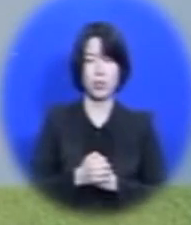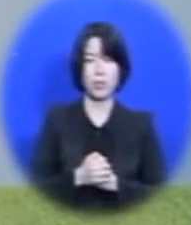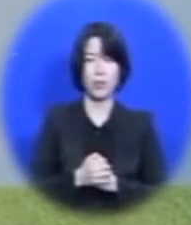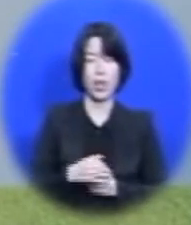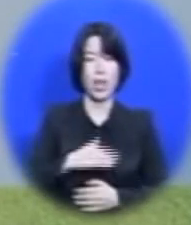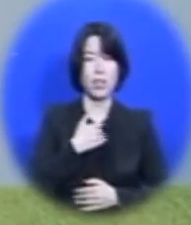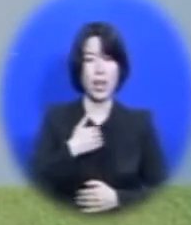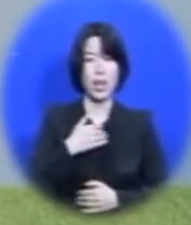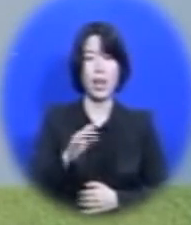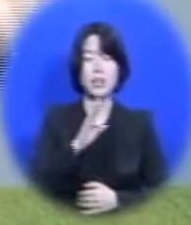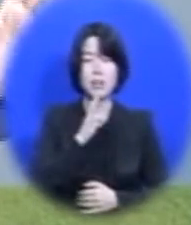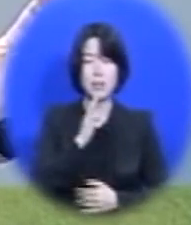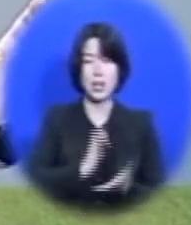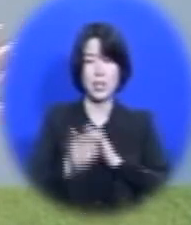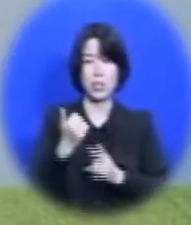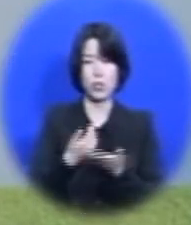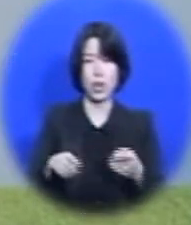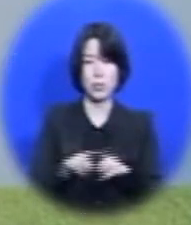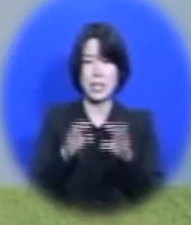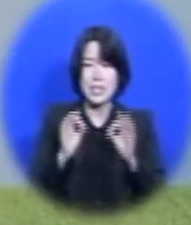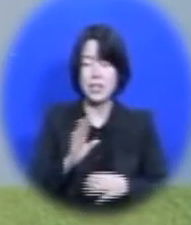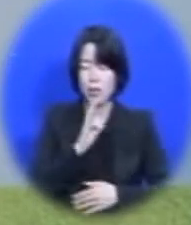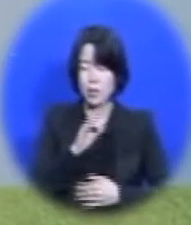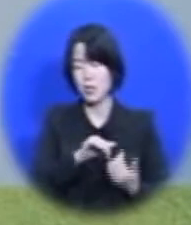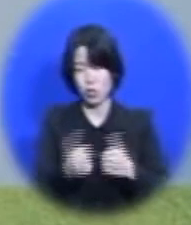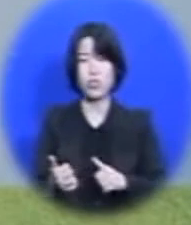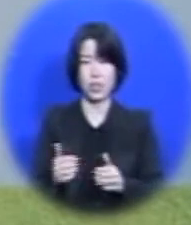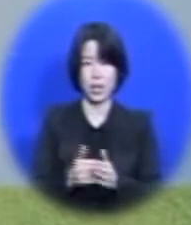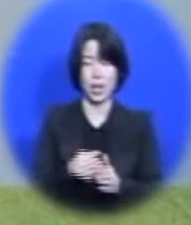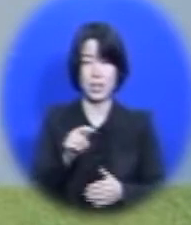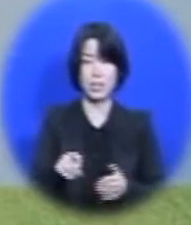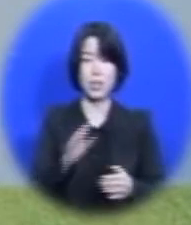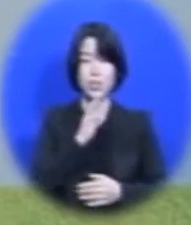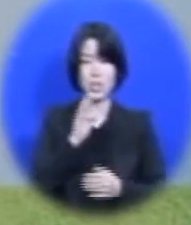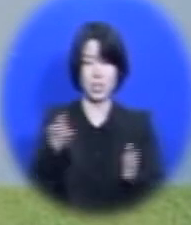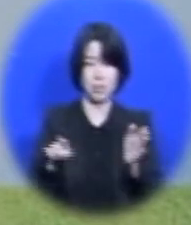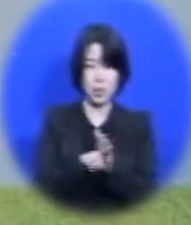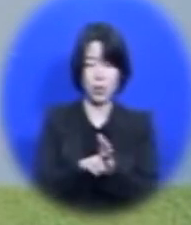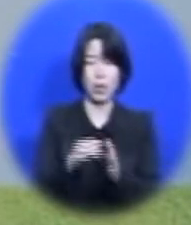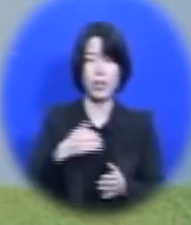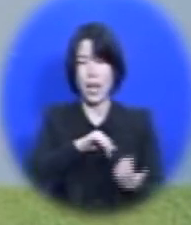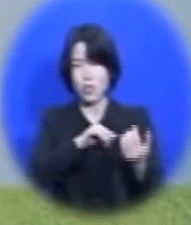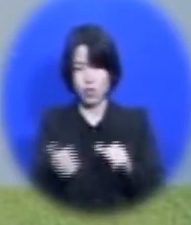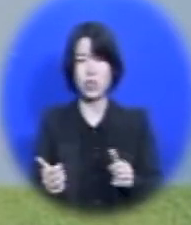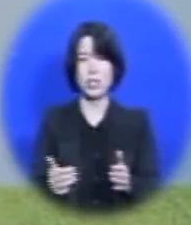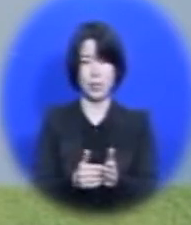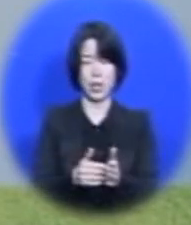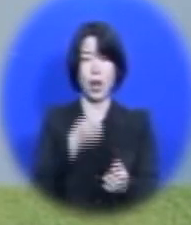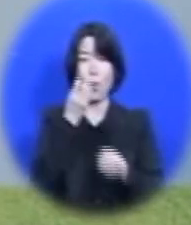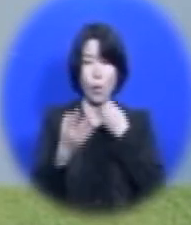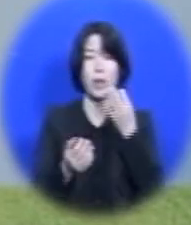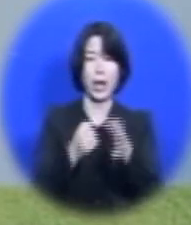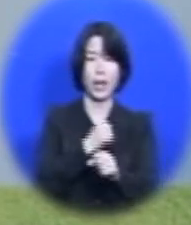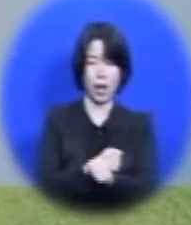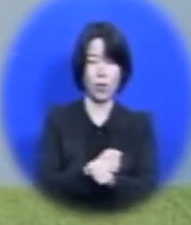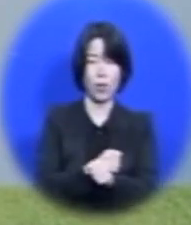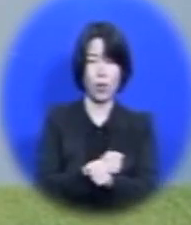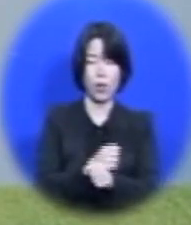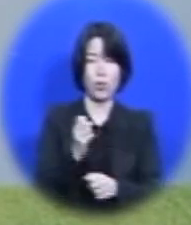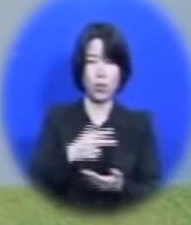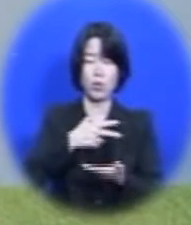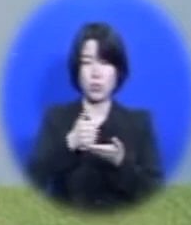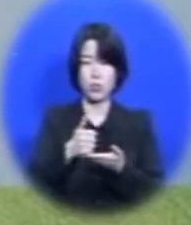정말 예수님과 함께 이제는 정말 죽었다, 그 사실을 믿고 내가 죽었습니다 고백하고 그리고